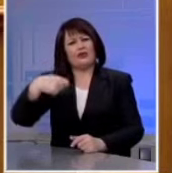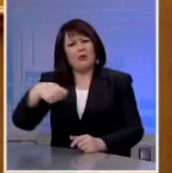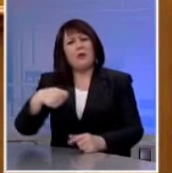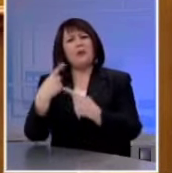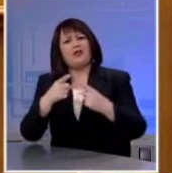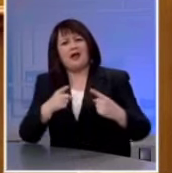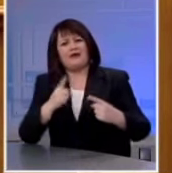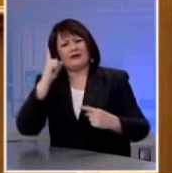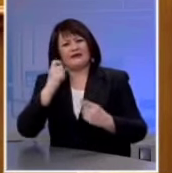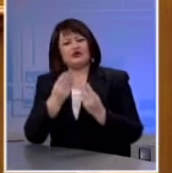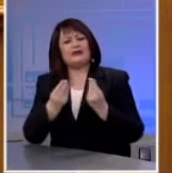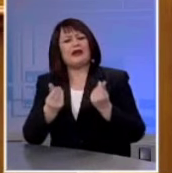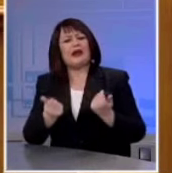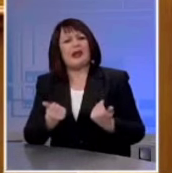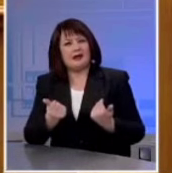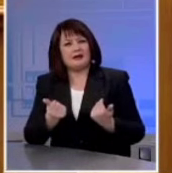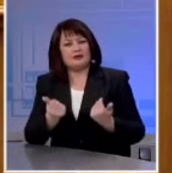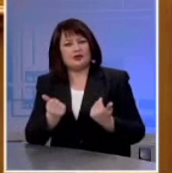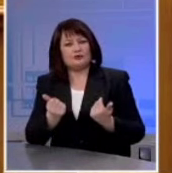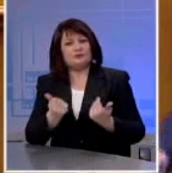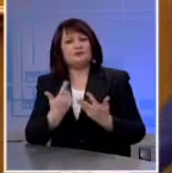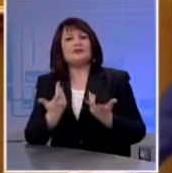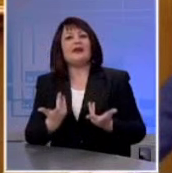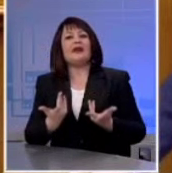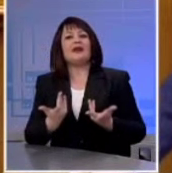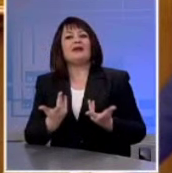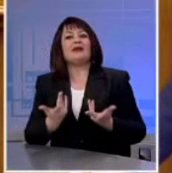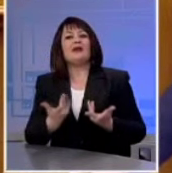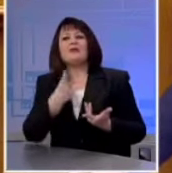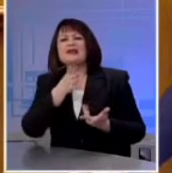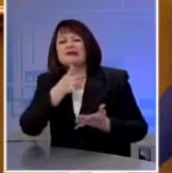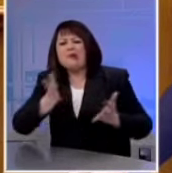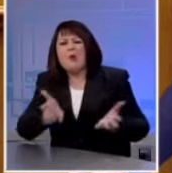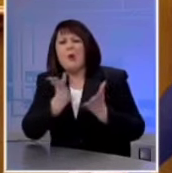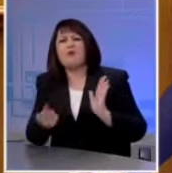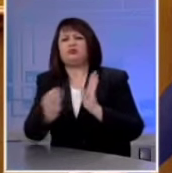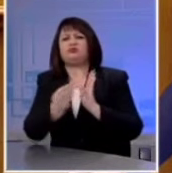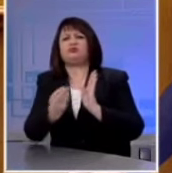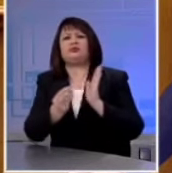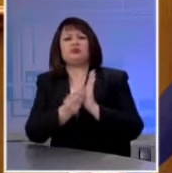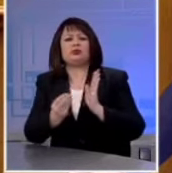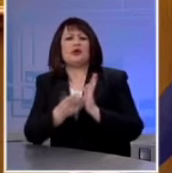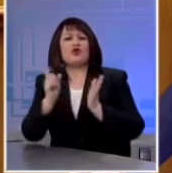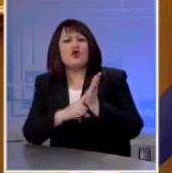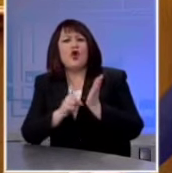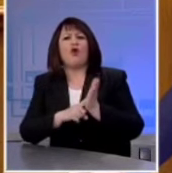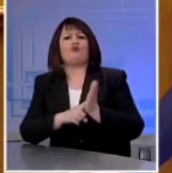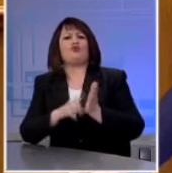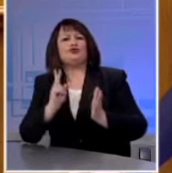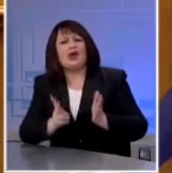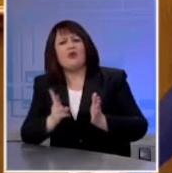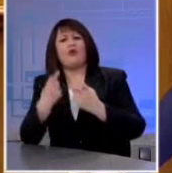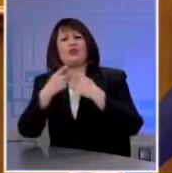ταλέντο για να πολλαπλασιάσουν τις τρύπες του συστήματος, να ανοίξουν παράθυρα, πόρτες, ακόμα